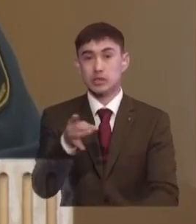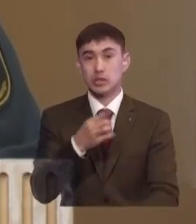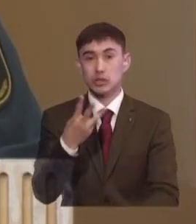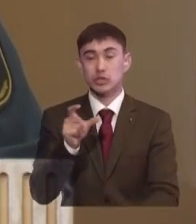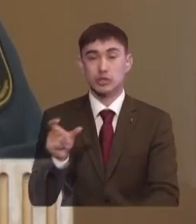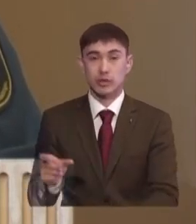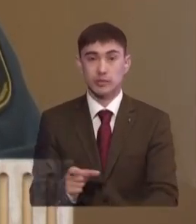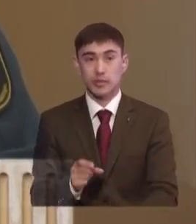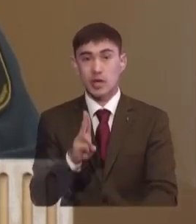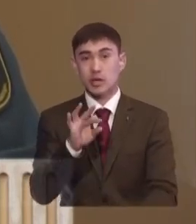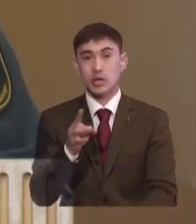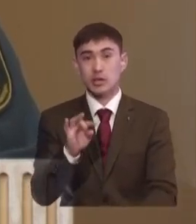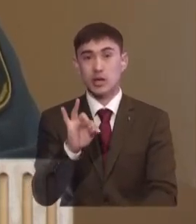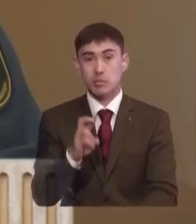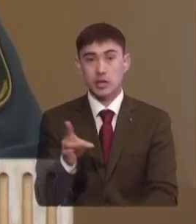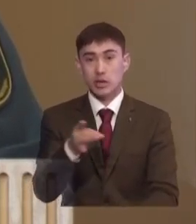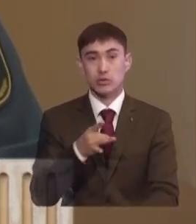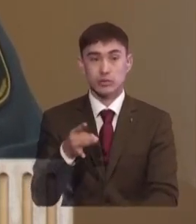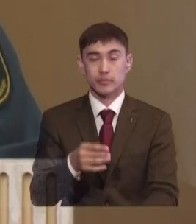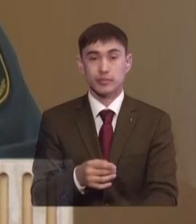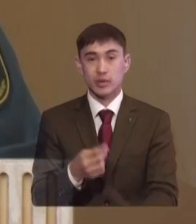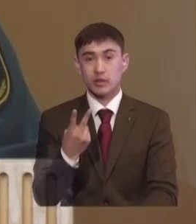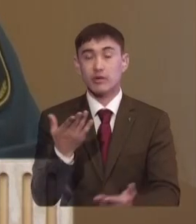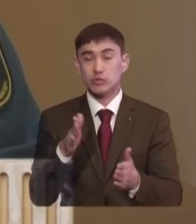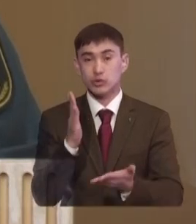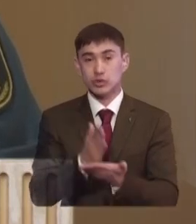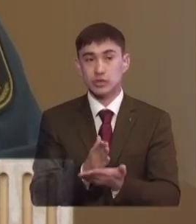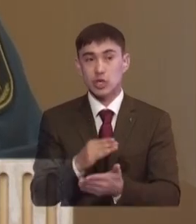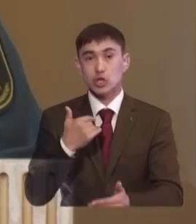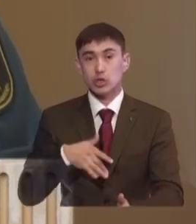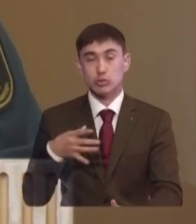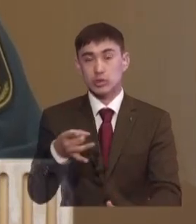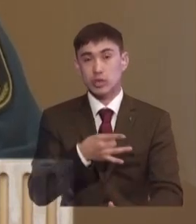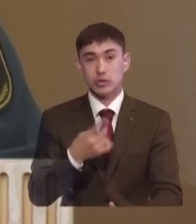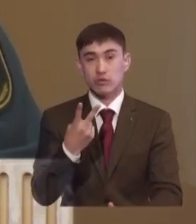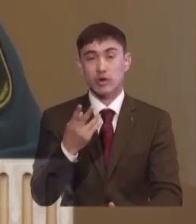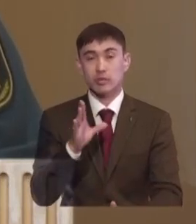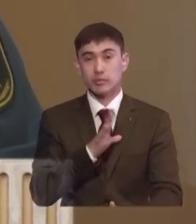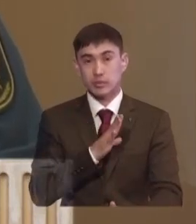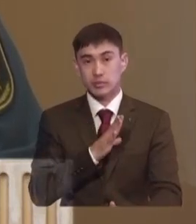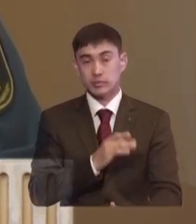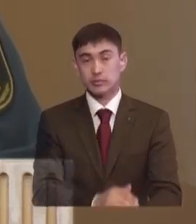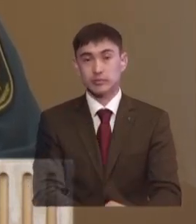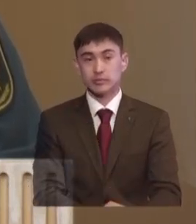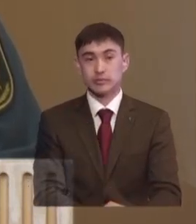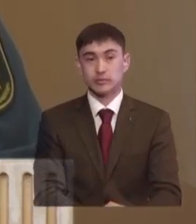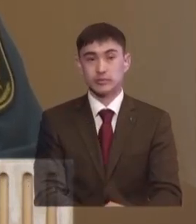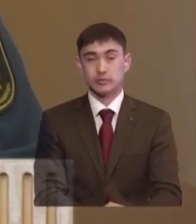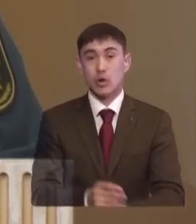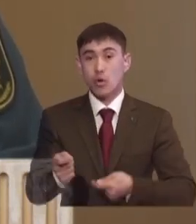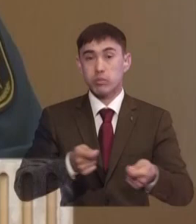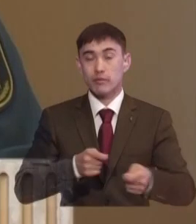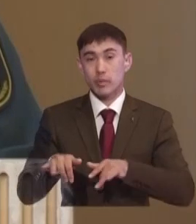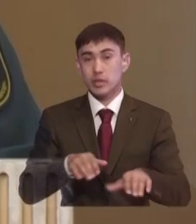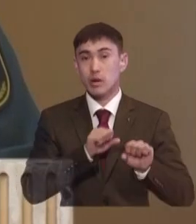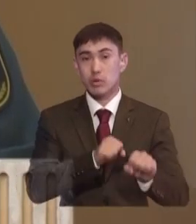случая. Кигена-Раймбекского района – 2 случая. Жамбулского района – 2 случая. Управление по